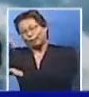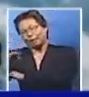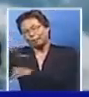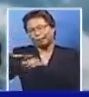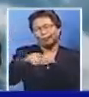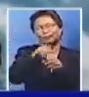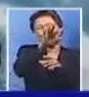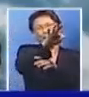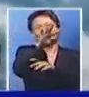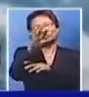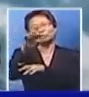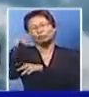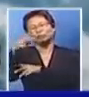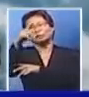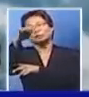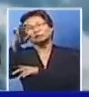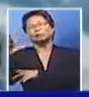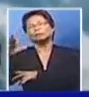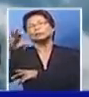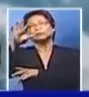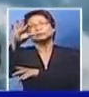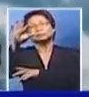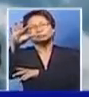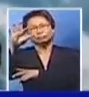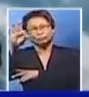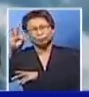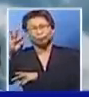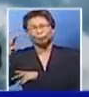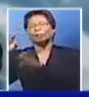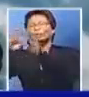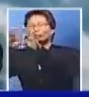melibatkan 94,956 keluarga peneroka.